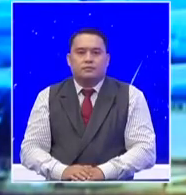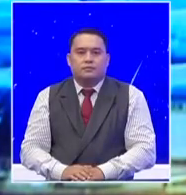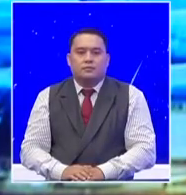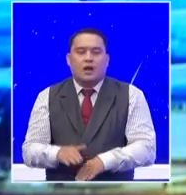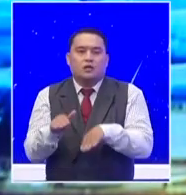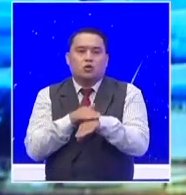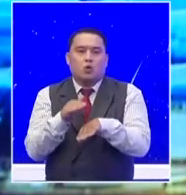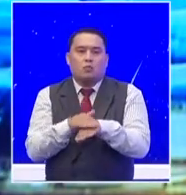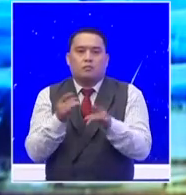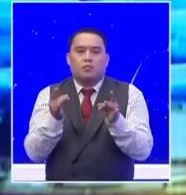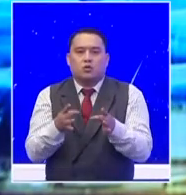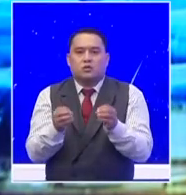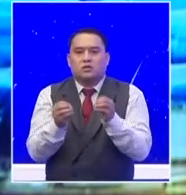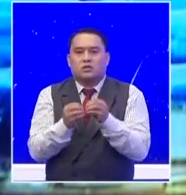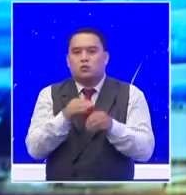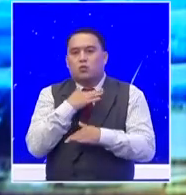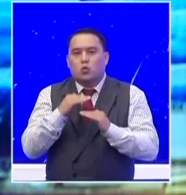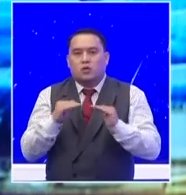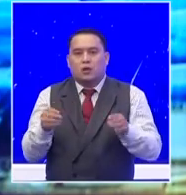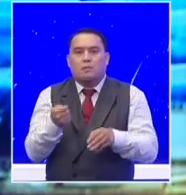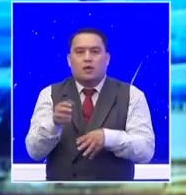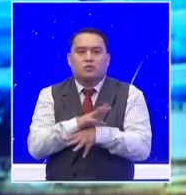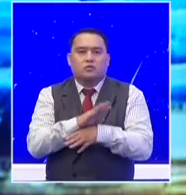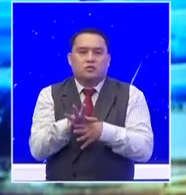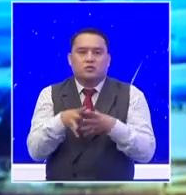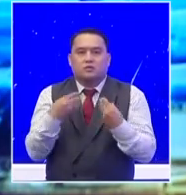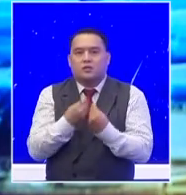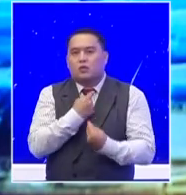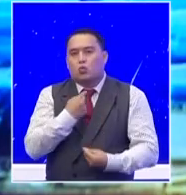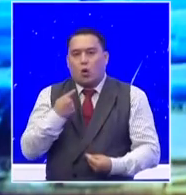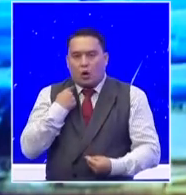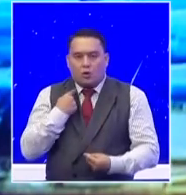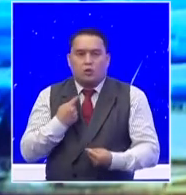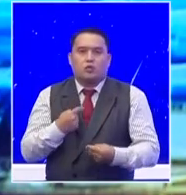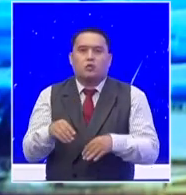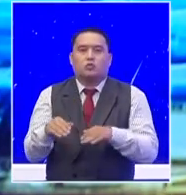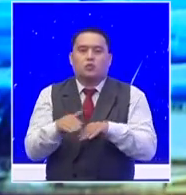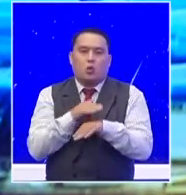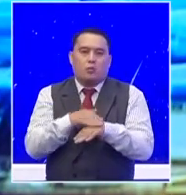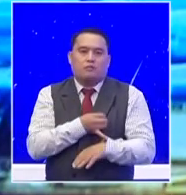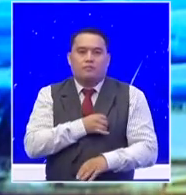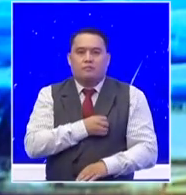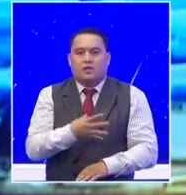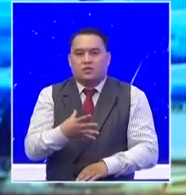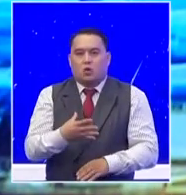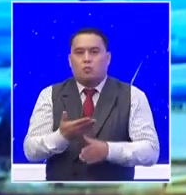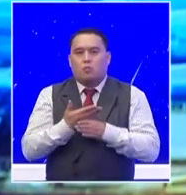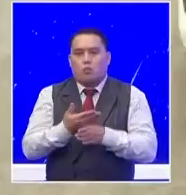Быть добрым просто. Сразу 10 многодетных и малоимущих семей Талдыкургана получили помощь от неравнодушных меценатов